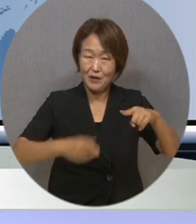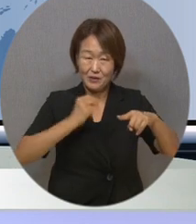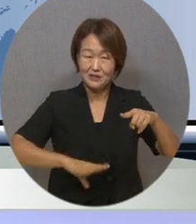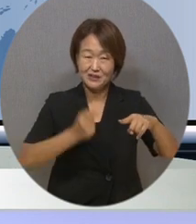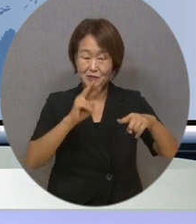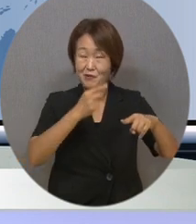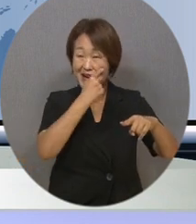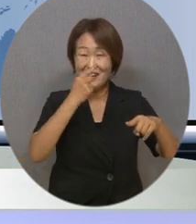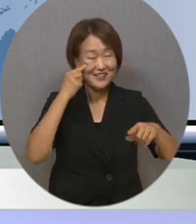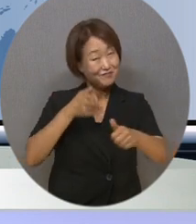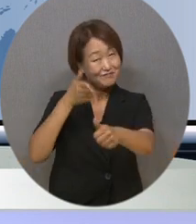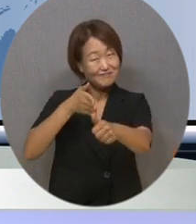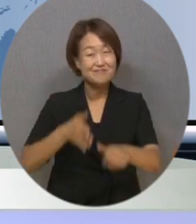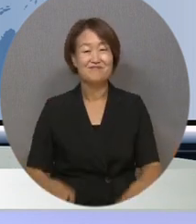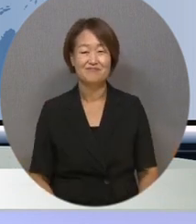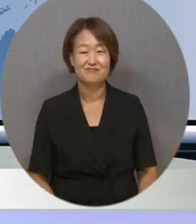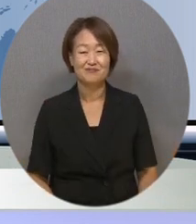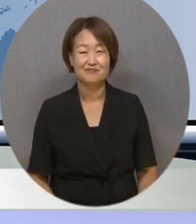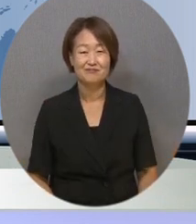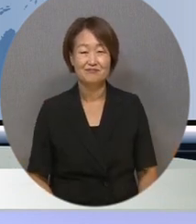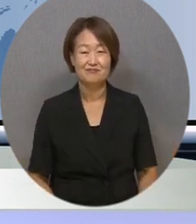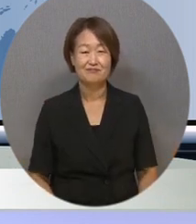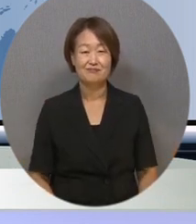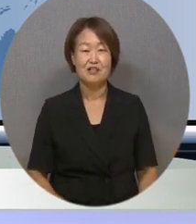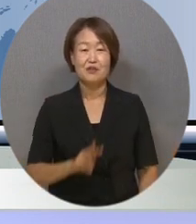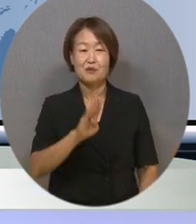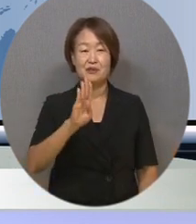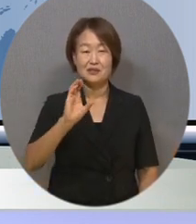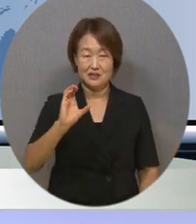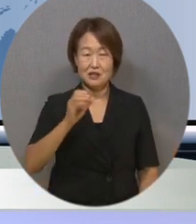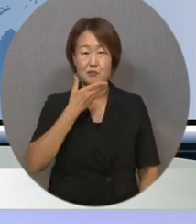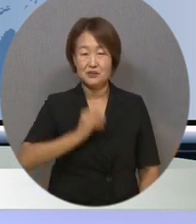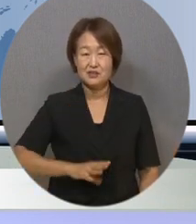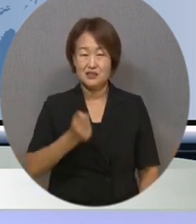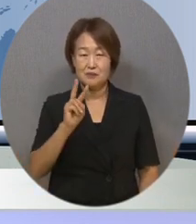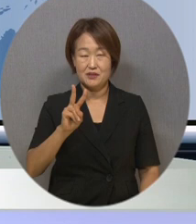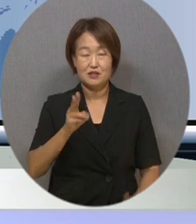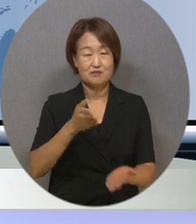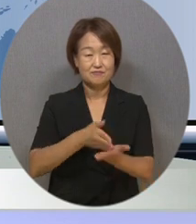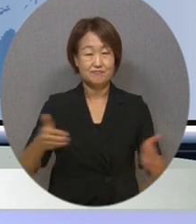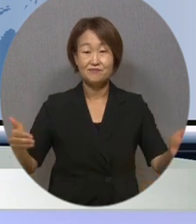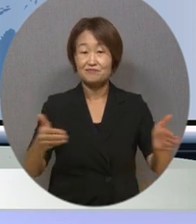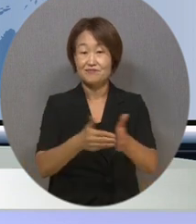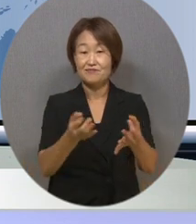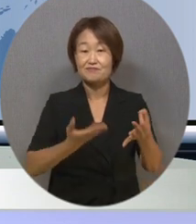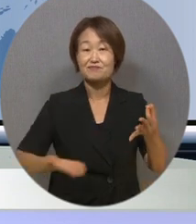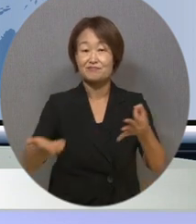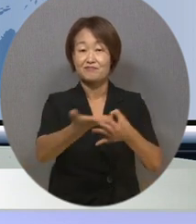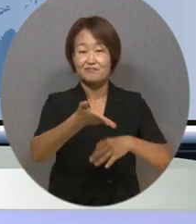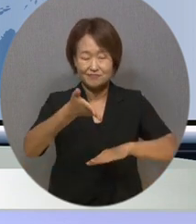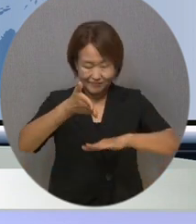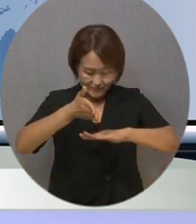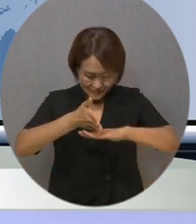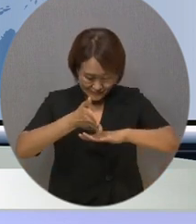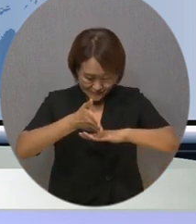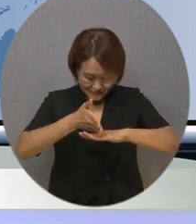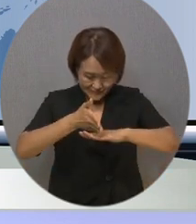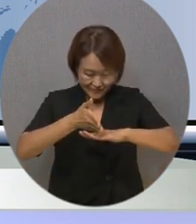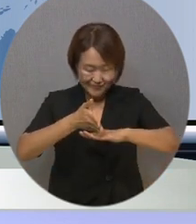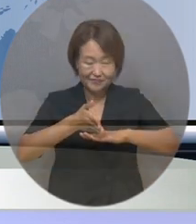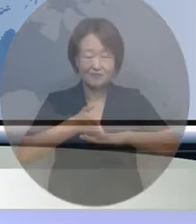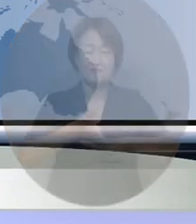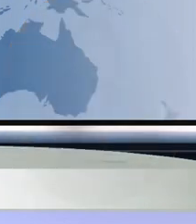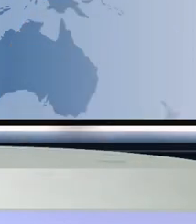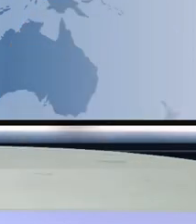복지TV에서 확인하시길 바랍니다. 이상 WBC 복지TV 뉴스24를 마칩니다. 시청해주신 여러분 고맙습니다.